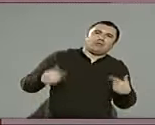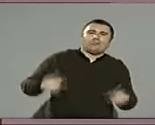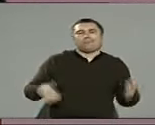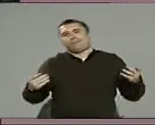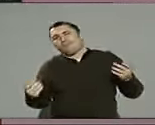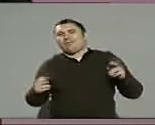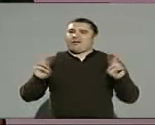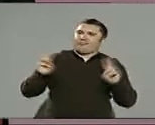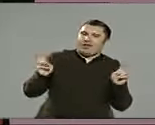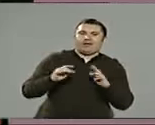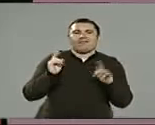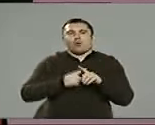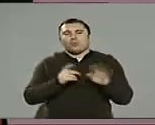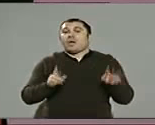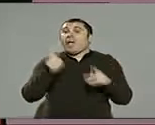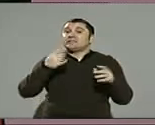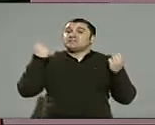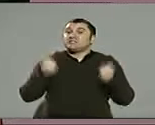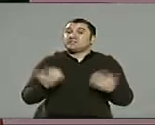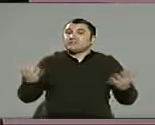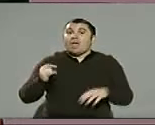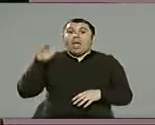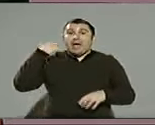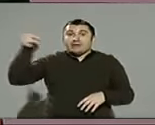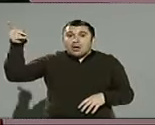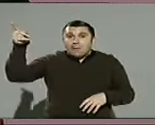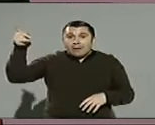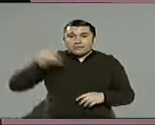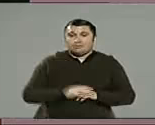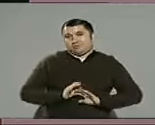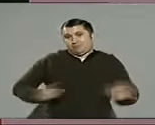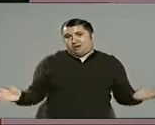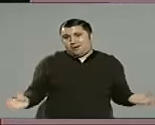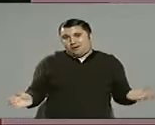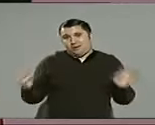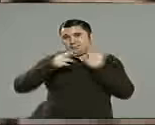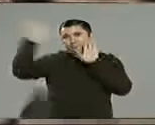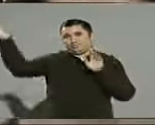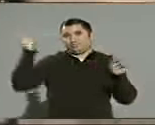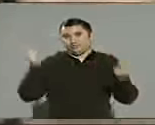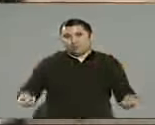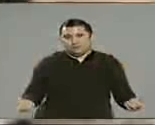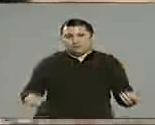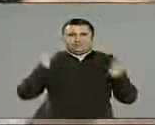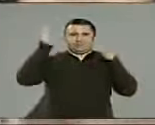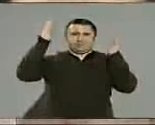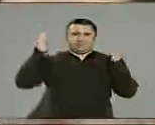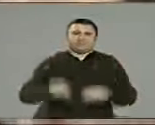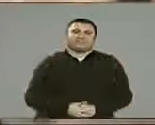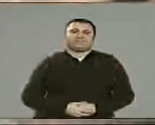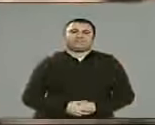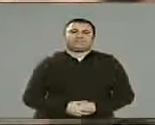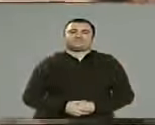Kenntnis nehmen. Denn damit steht eines fest, Angela Merkel ist es dann nicht mehr, liebe Genossinnen und Genossen. Das ist ganz